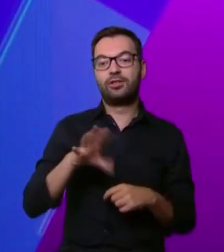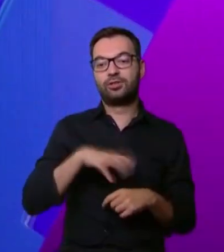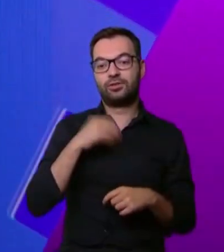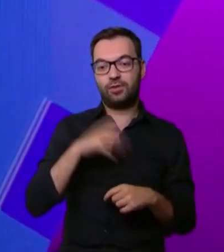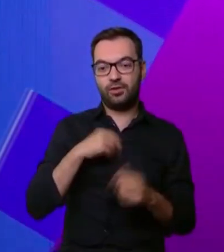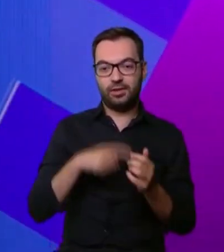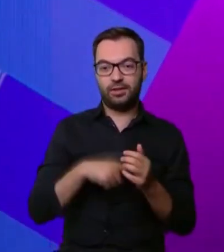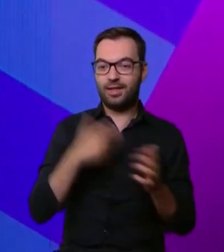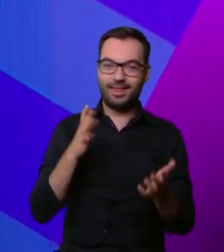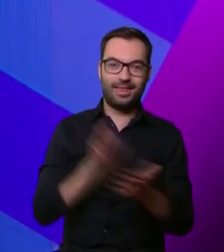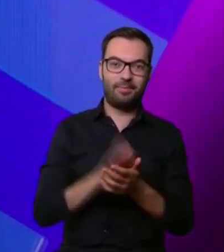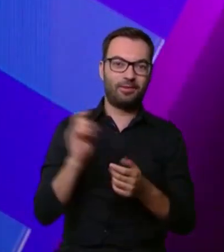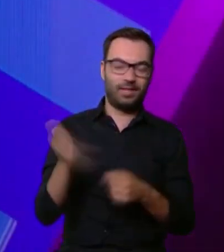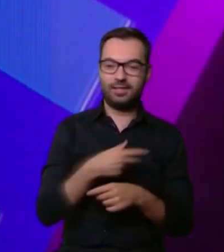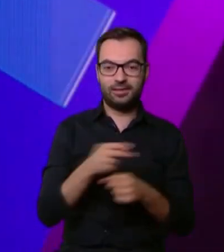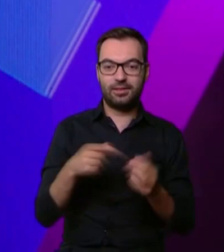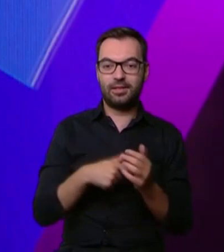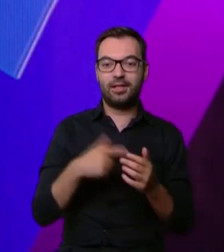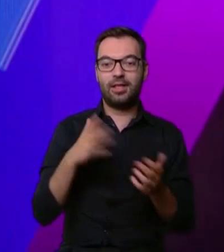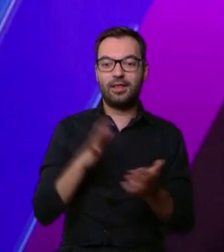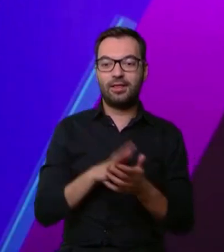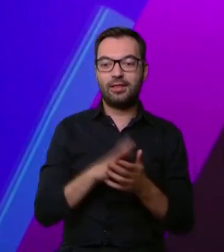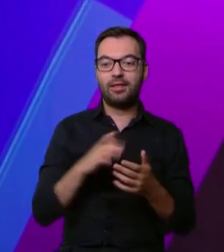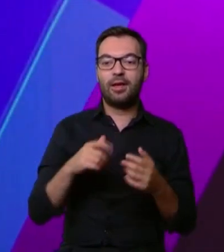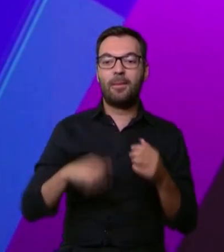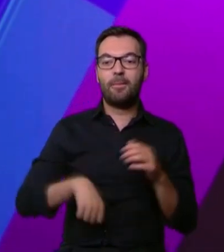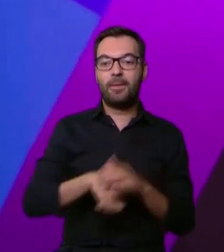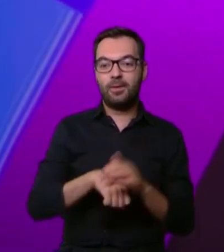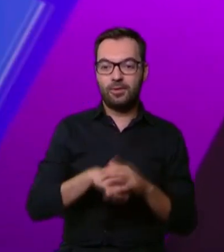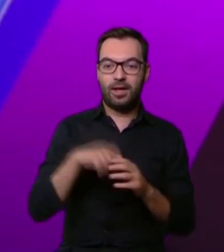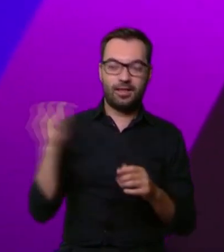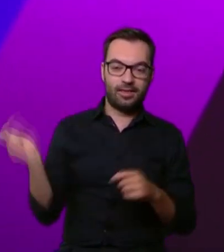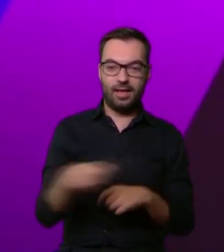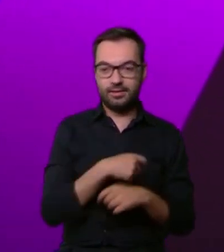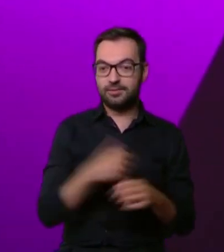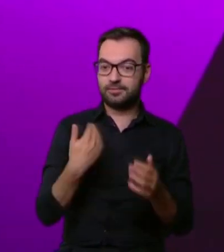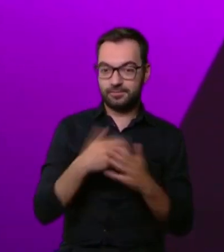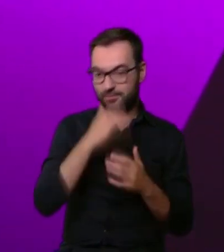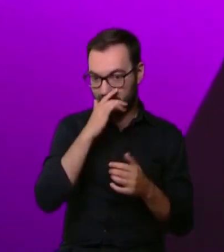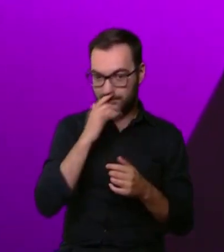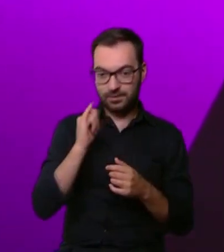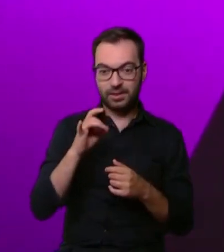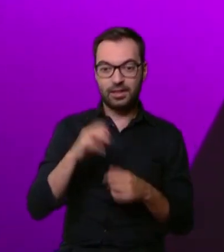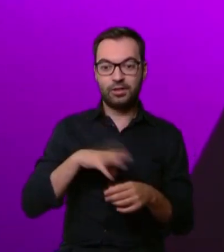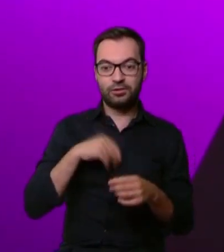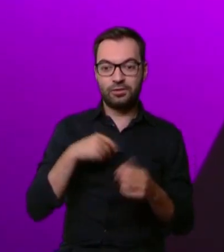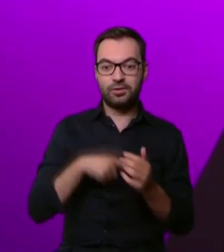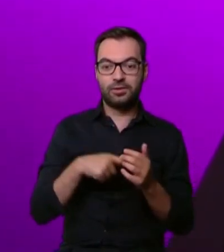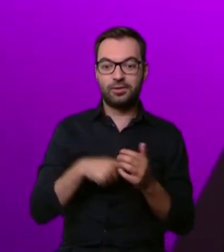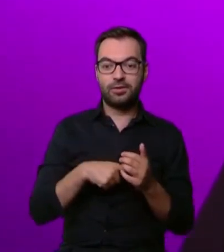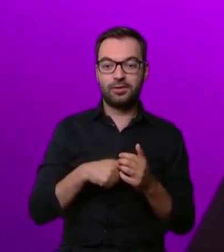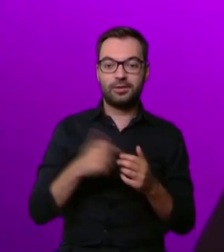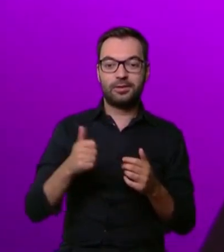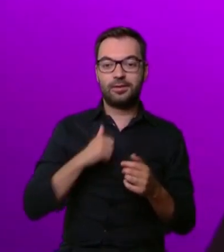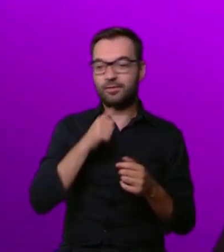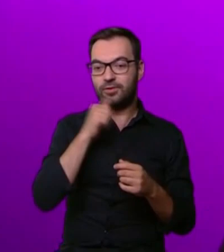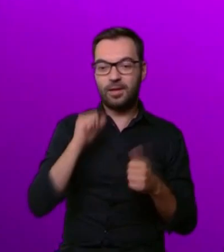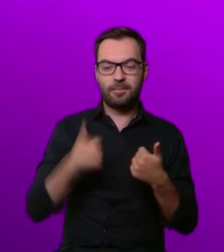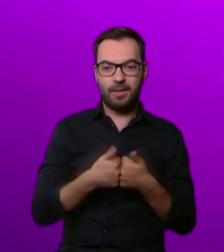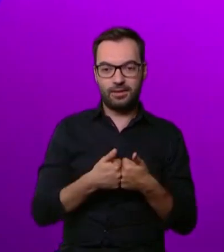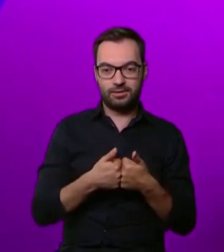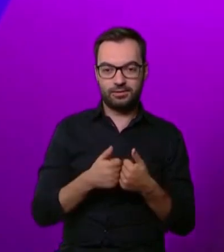wątek taki typowo tenisowy, będzie to wątek tenisowo-piłkarski, bo uwaga, Iga Świątek popisała się wczoraj podczas swojego